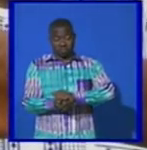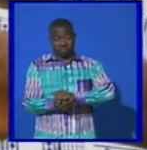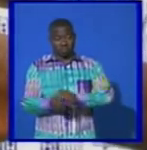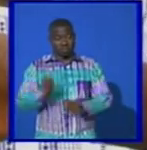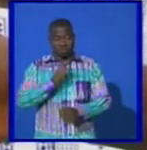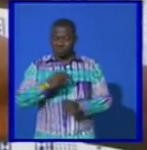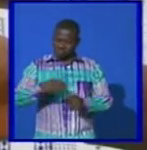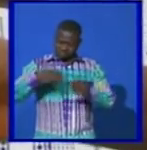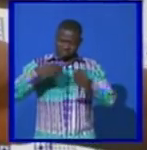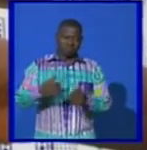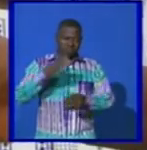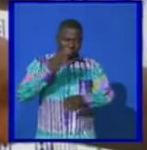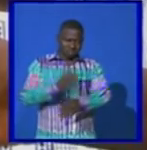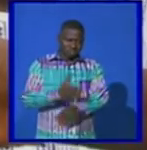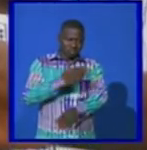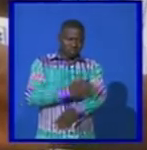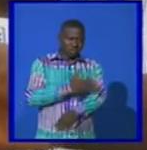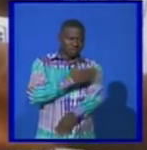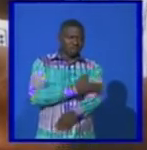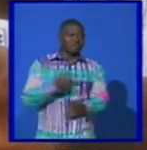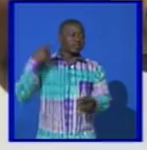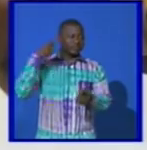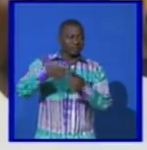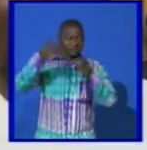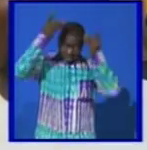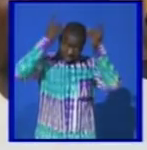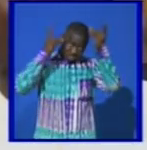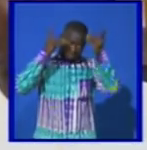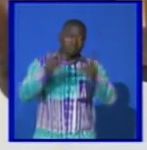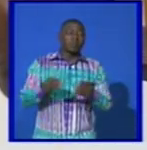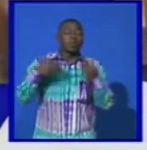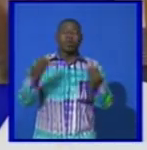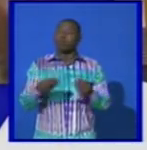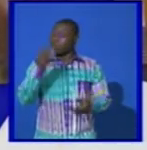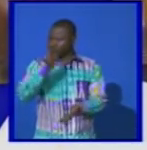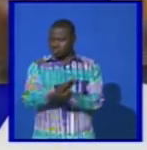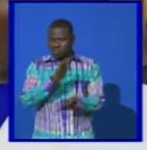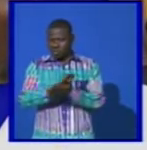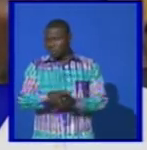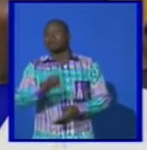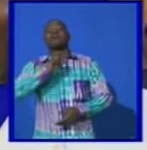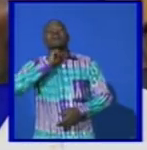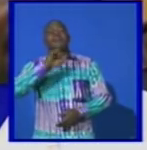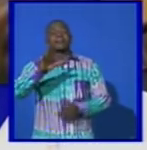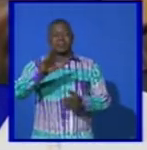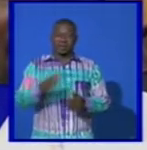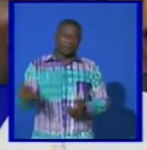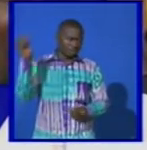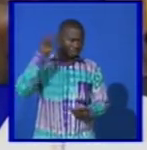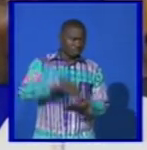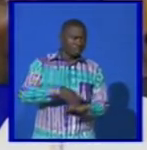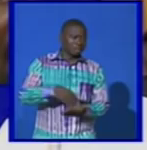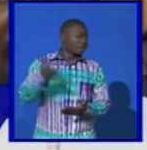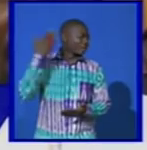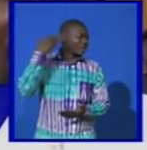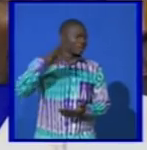progressivement vers une douane où il y aura zéro papier. Depuis un certain temps, Cotecna qui nous appuyait, n'est-ce pas, actuellement en fin